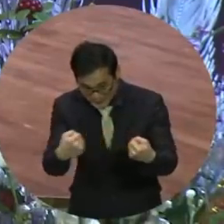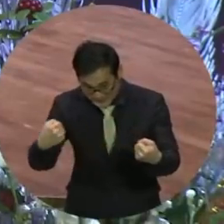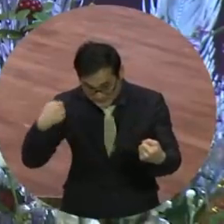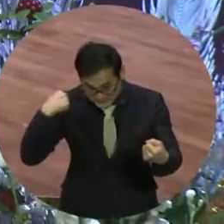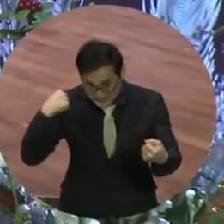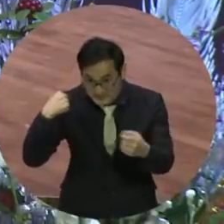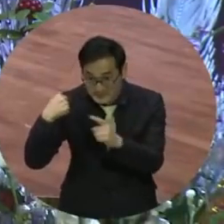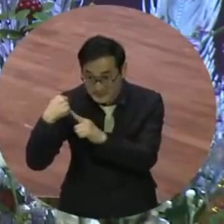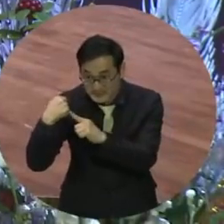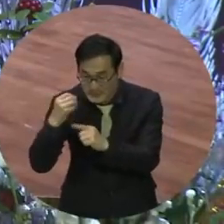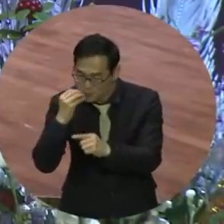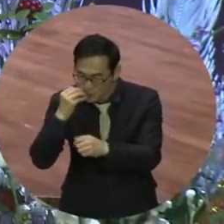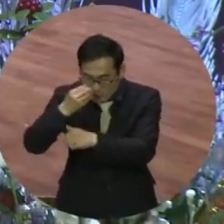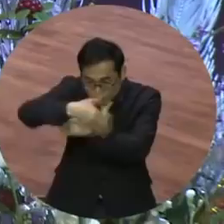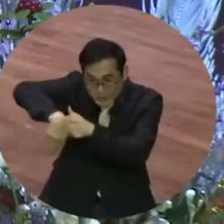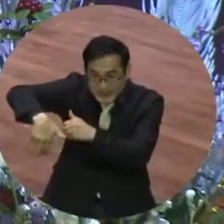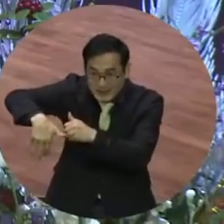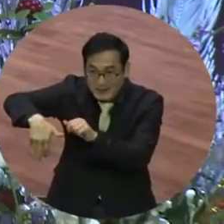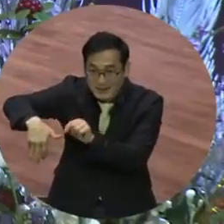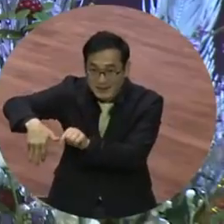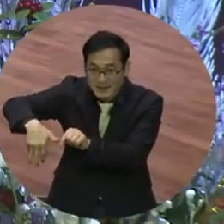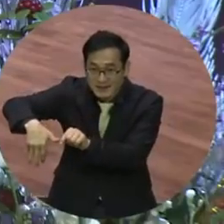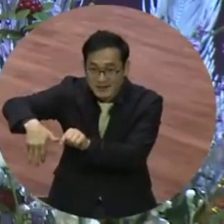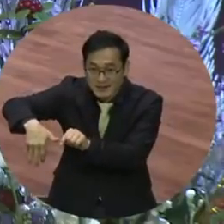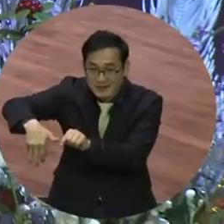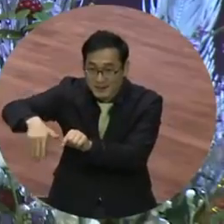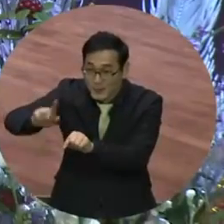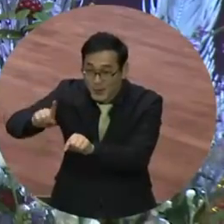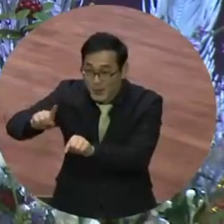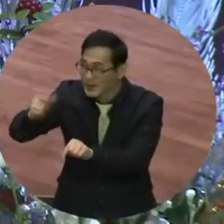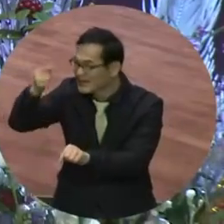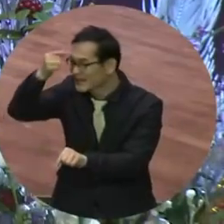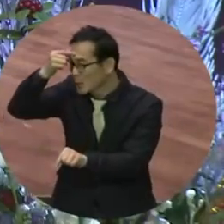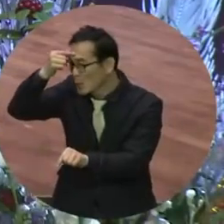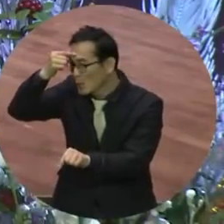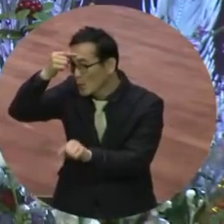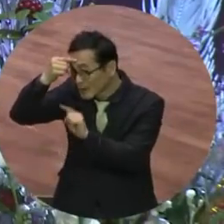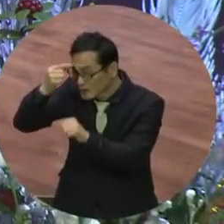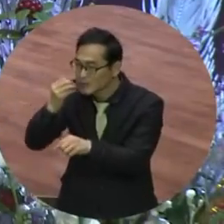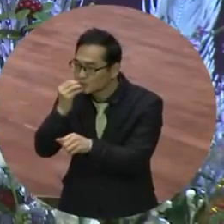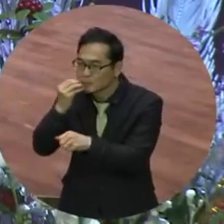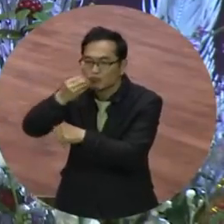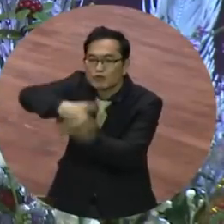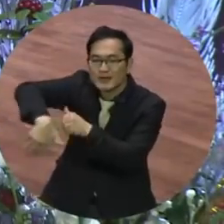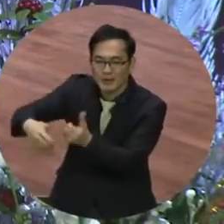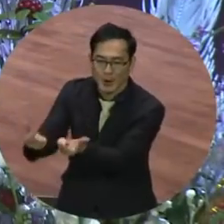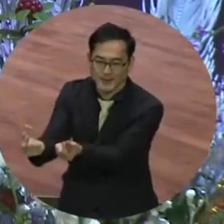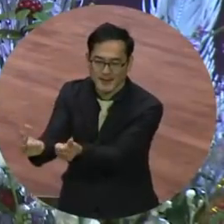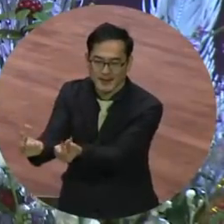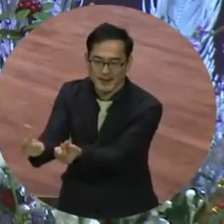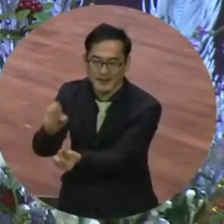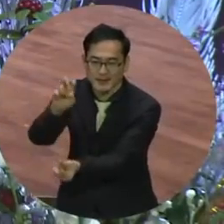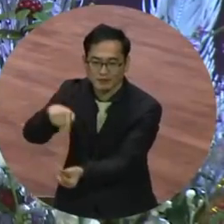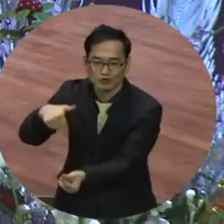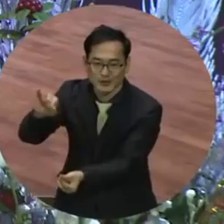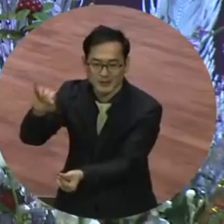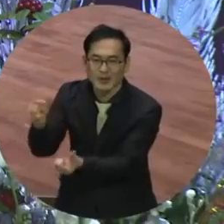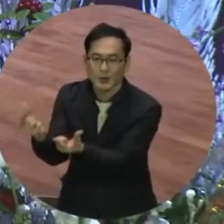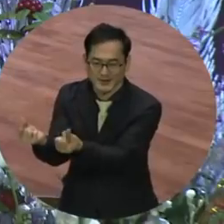마귀와 싸워서 승리할 수 있는 무기로 주신 것이 바로 기도다 그랬어요. 우리는요 평생 싸워야